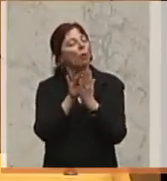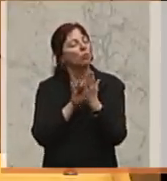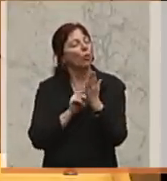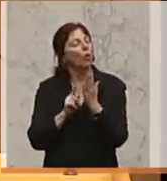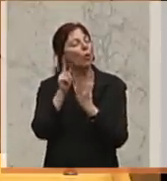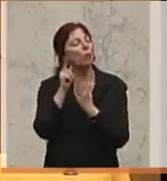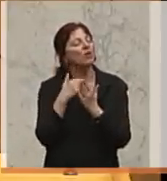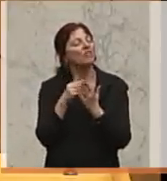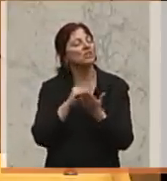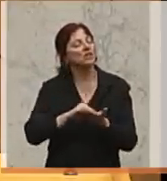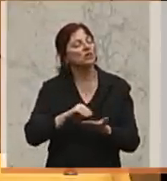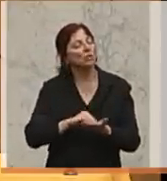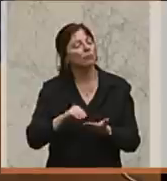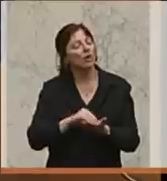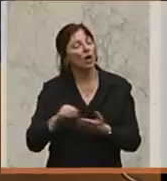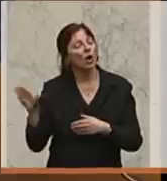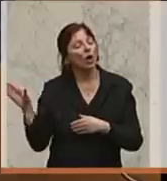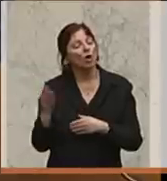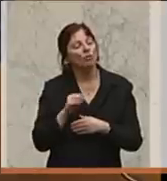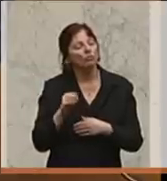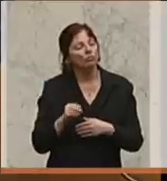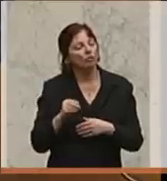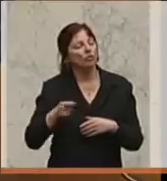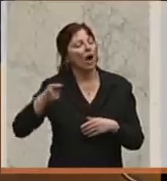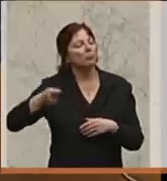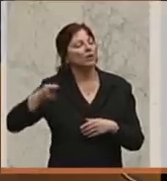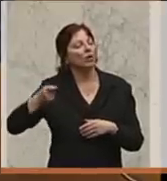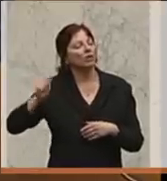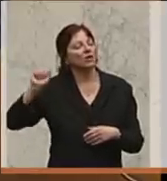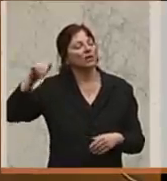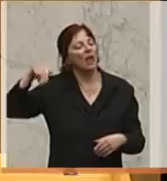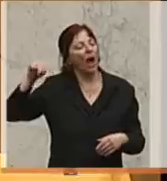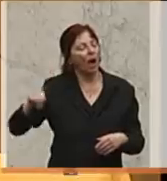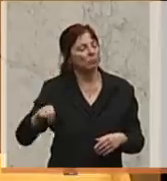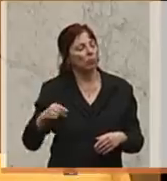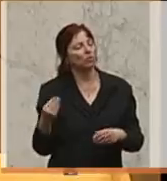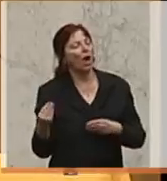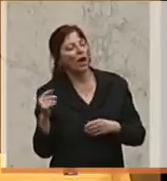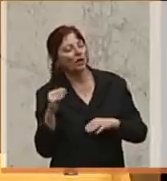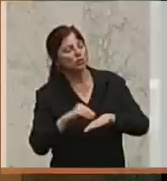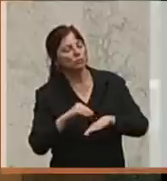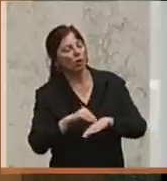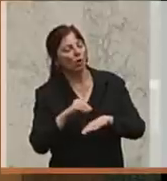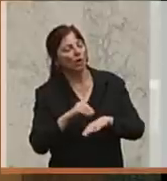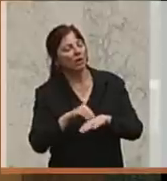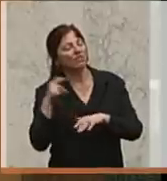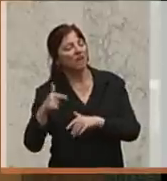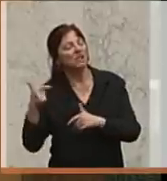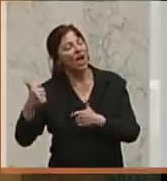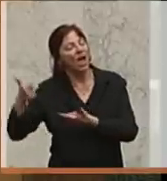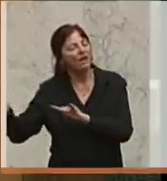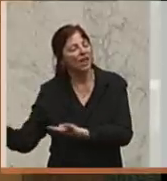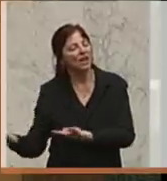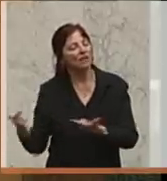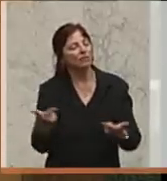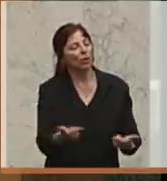Die von Abgeordneten Amon angesprochenen Akten sind eine Lieferung zu Beweisthema 4. Und ich frage mich wirklich,